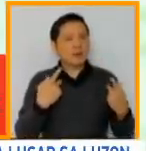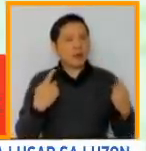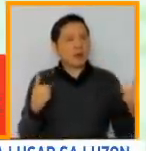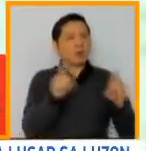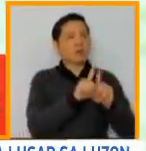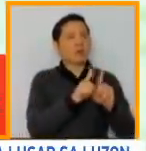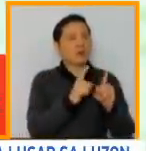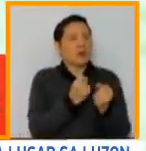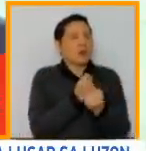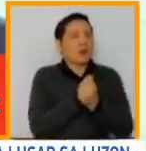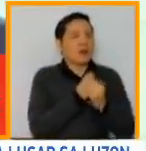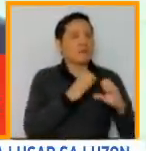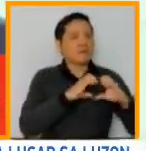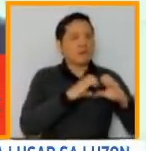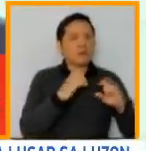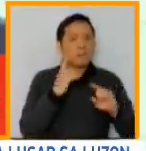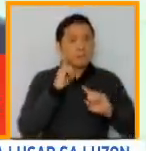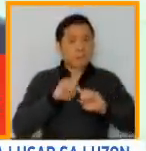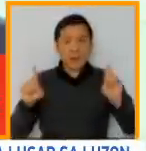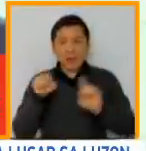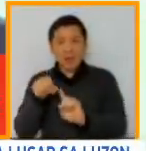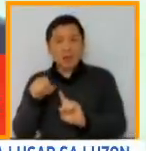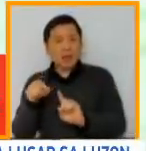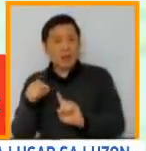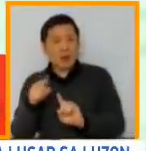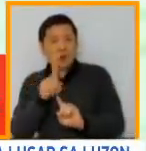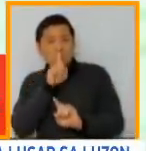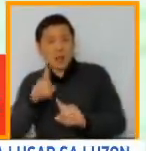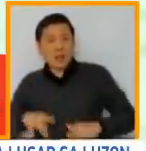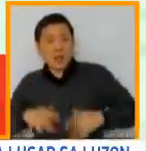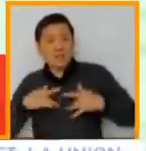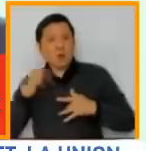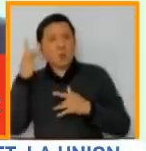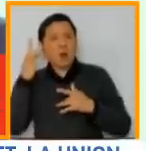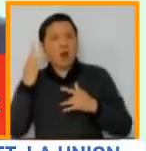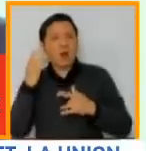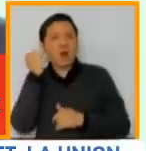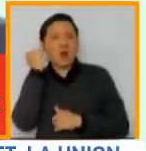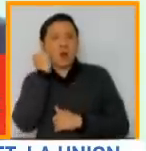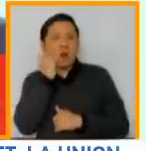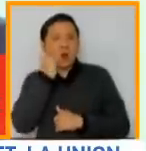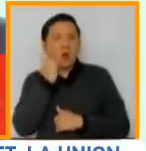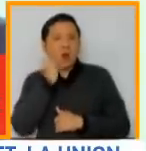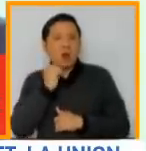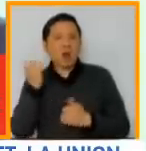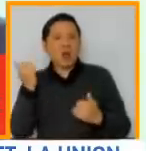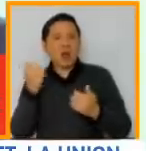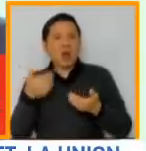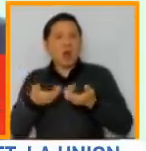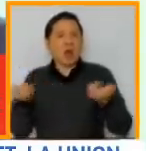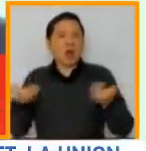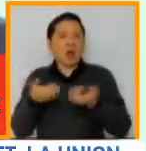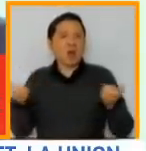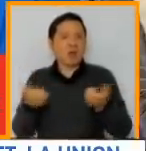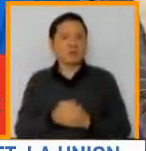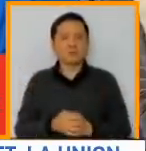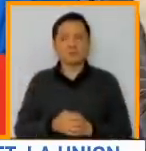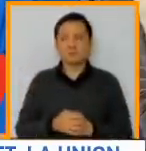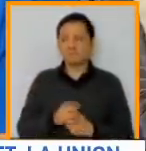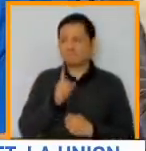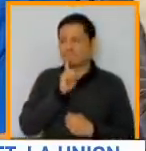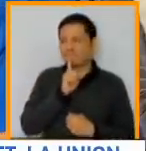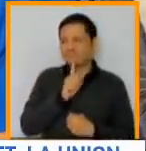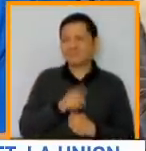bakit. Pero ang maganda doon is, totoo yung buhay ko. Hindi siya buhay na isang pelikula lang. You will